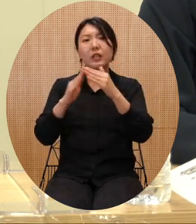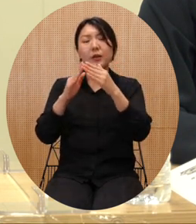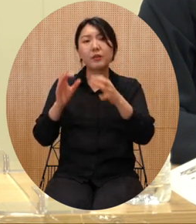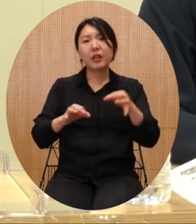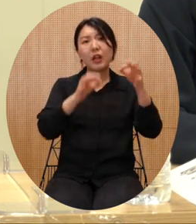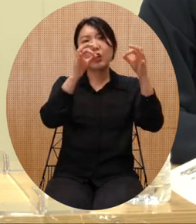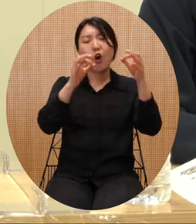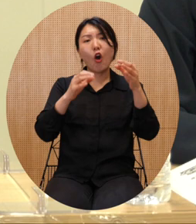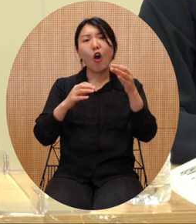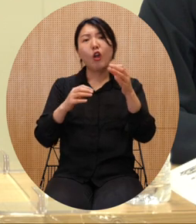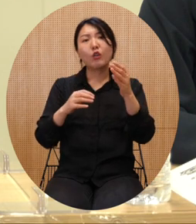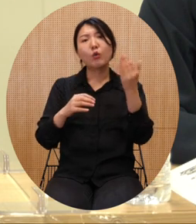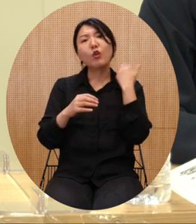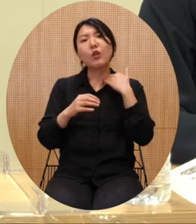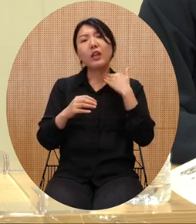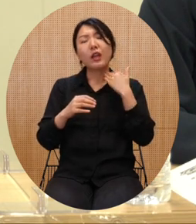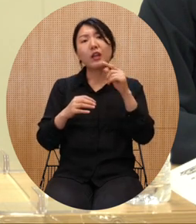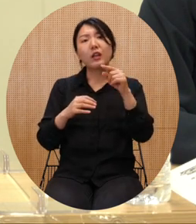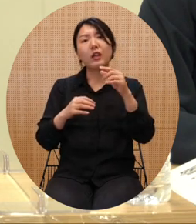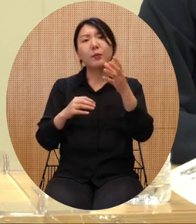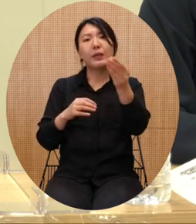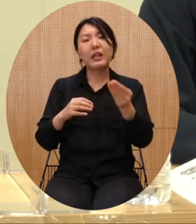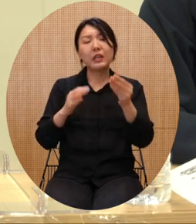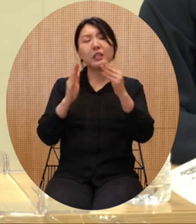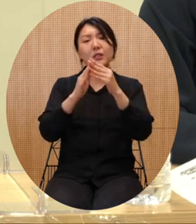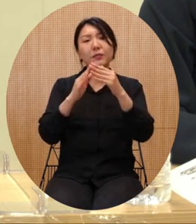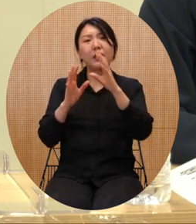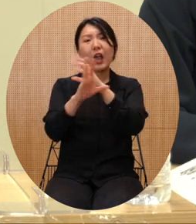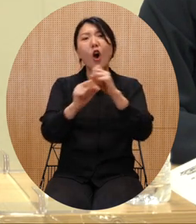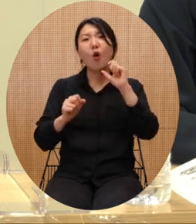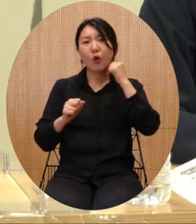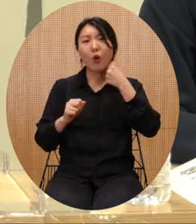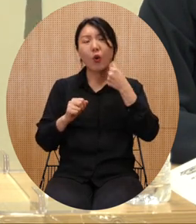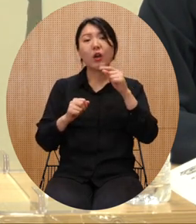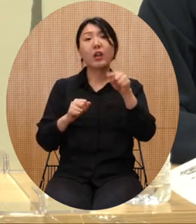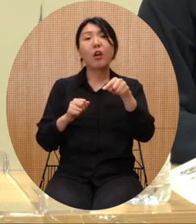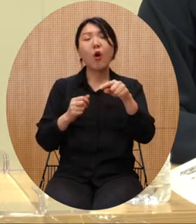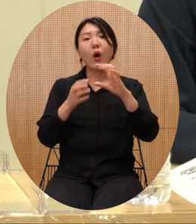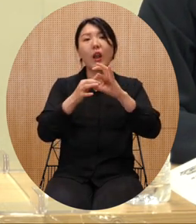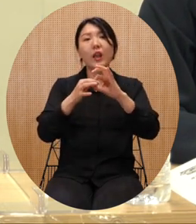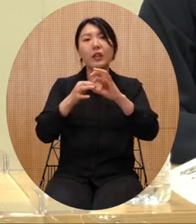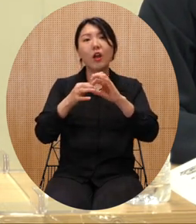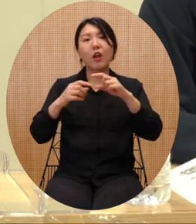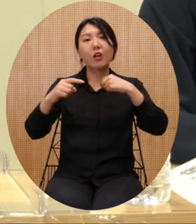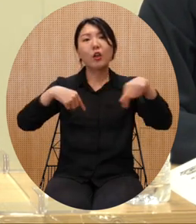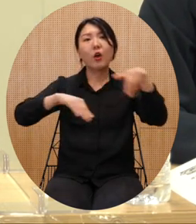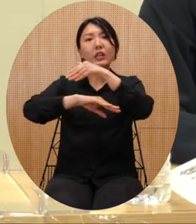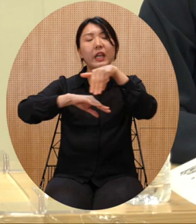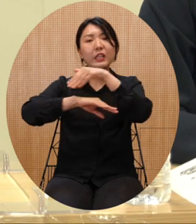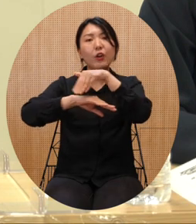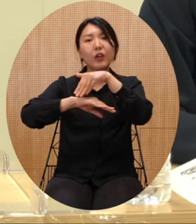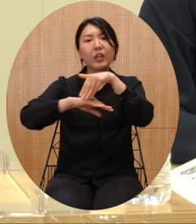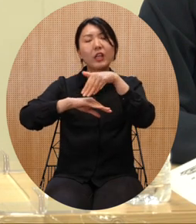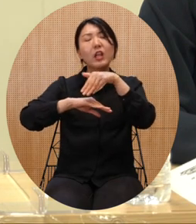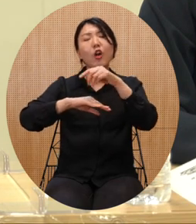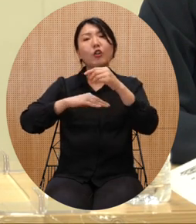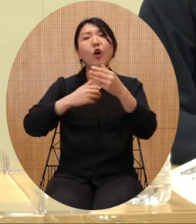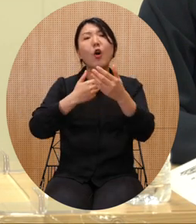상승으로 전세임대주택 재계약이 되지 않고 있습니다. 이런 부분에 대한 정책적 지원이 됐으면